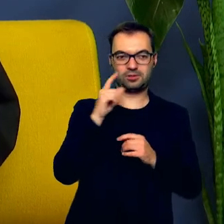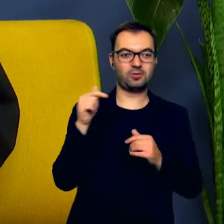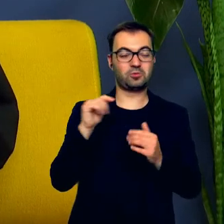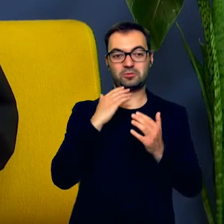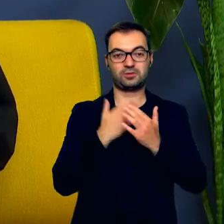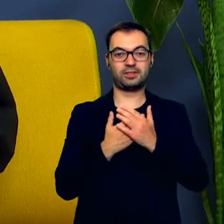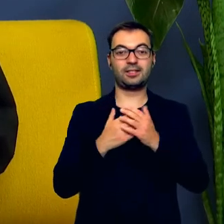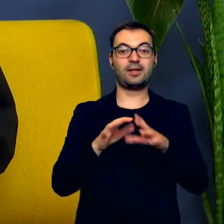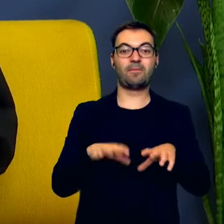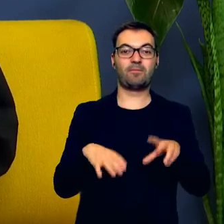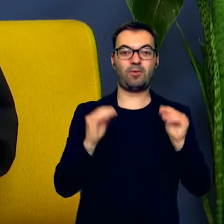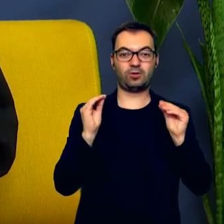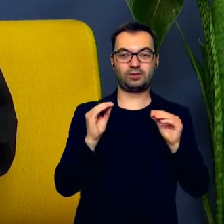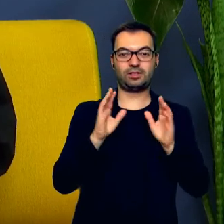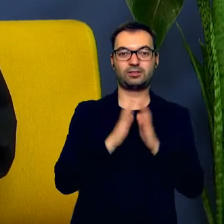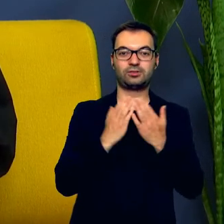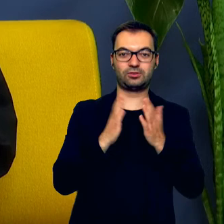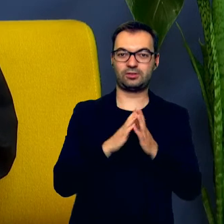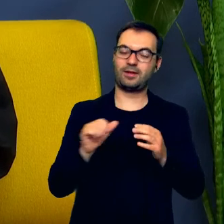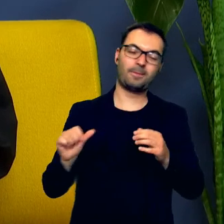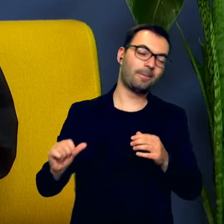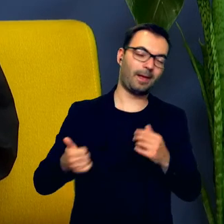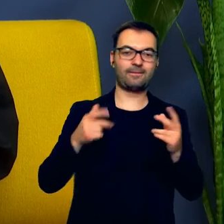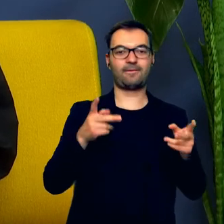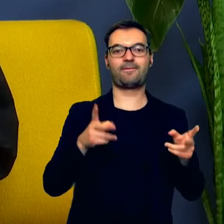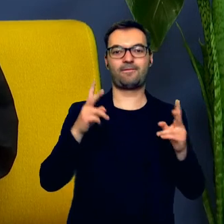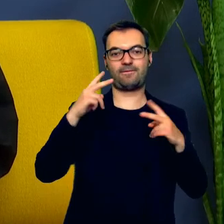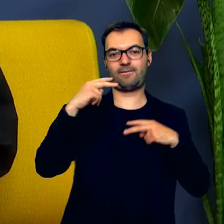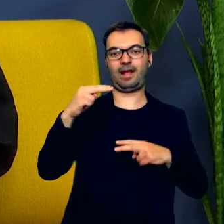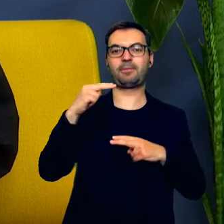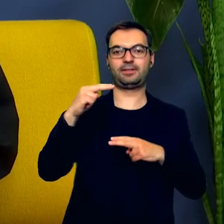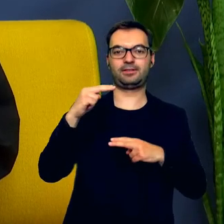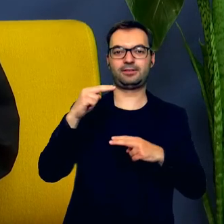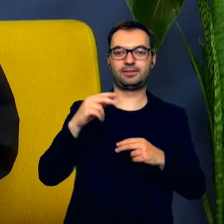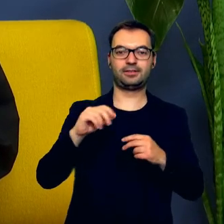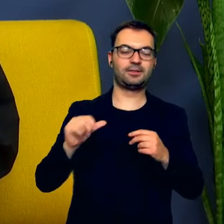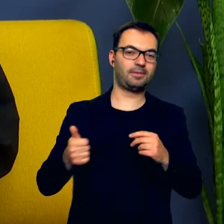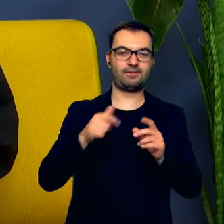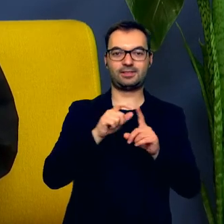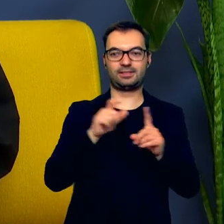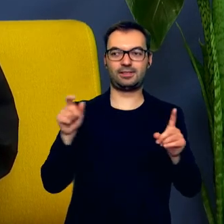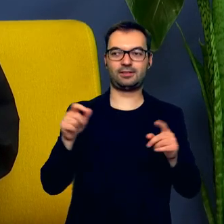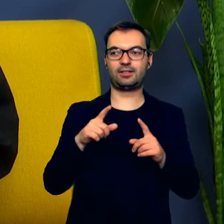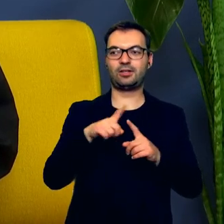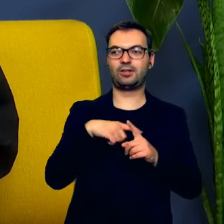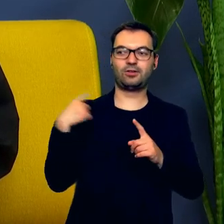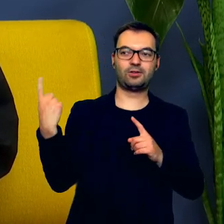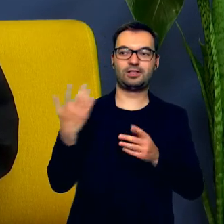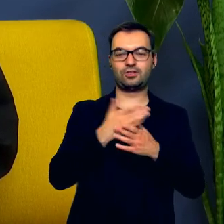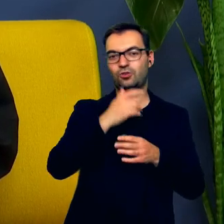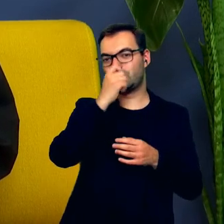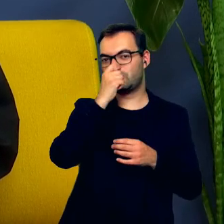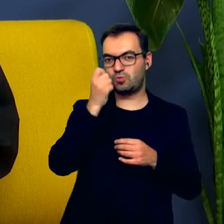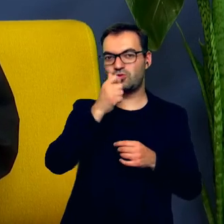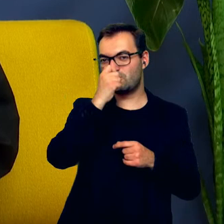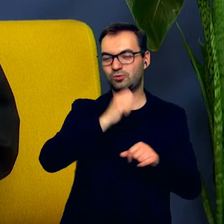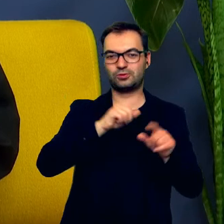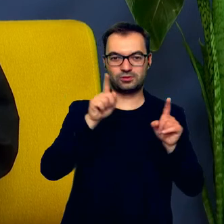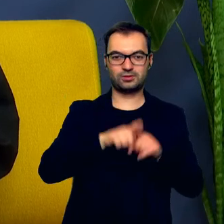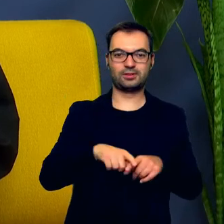Muszę panu powiedzieć, że początek powieści, ta pierwsza scena, ta otwierająca scena i pierwsze zdanie, dookoła tylko smród i